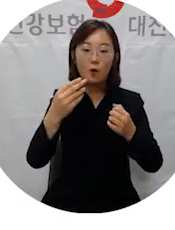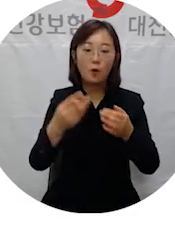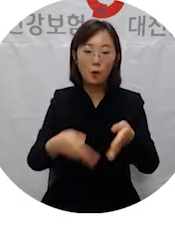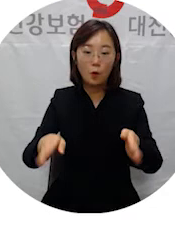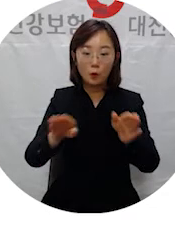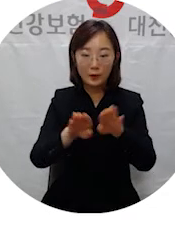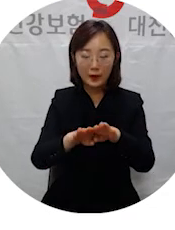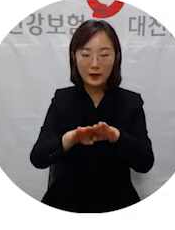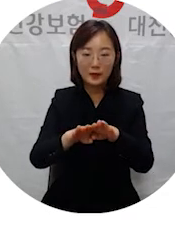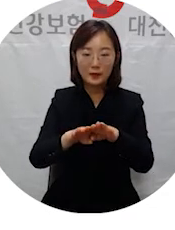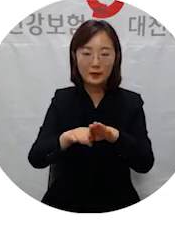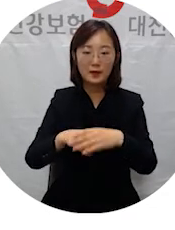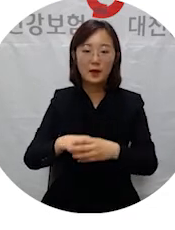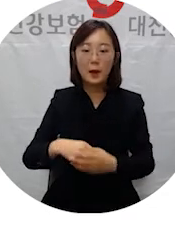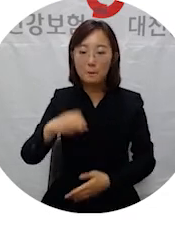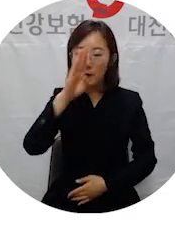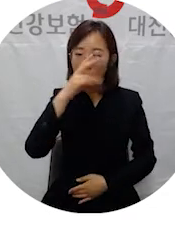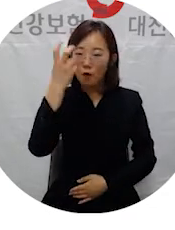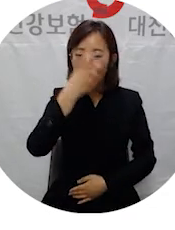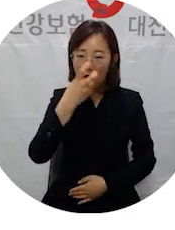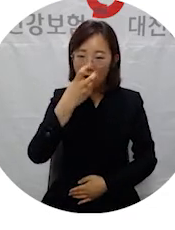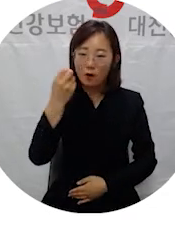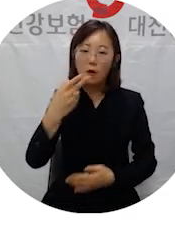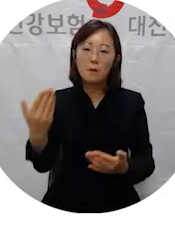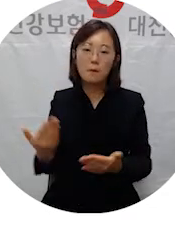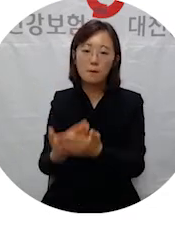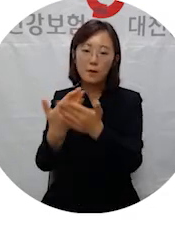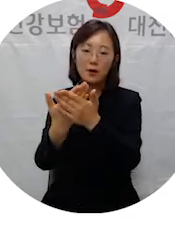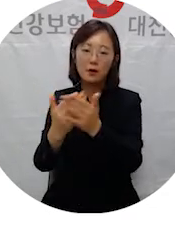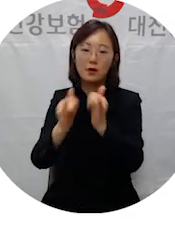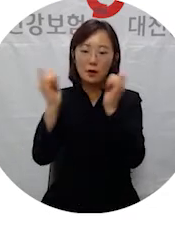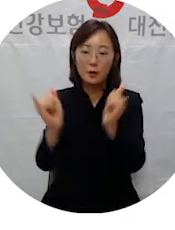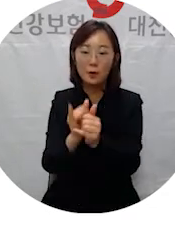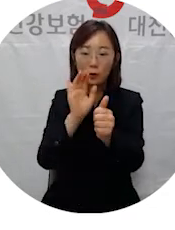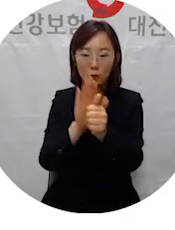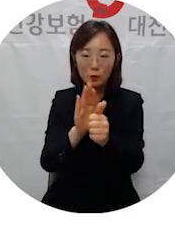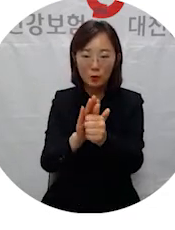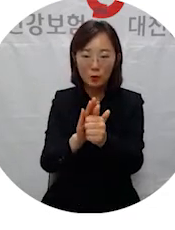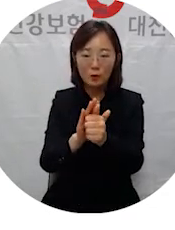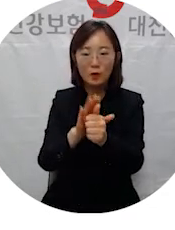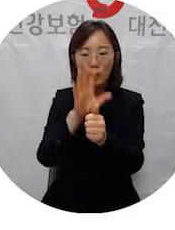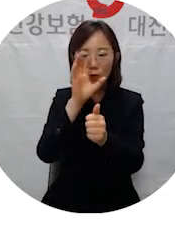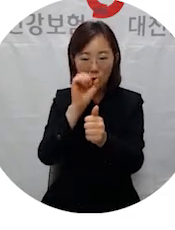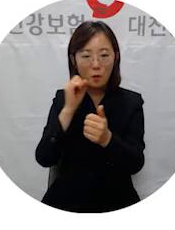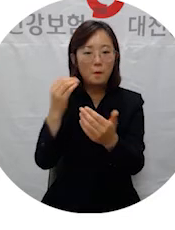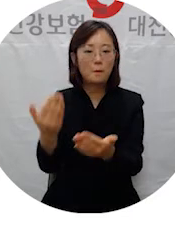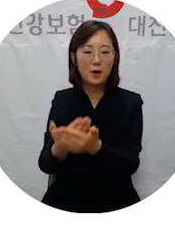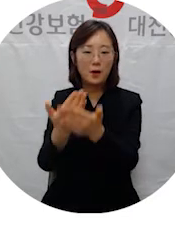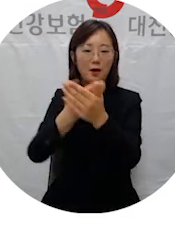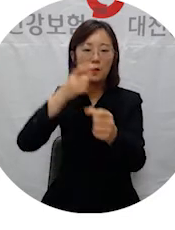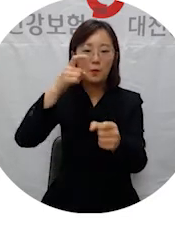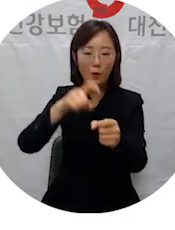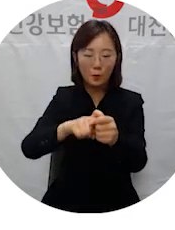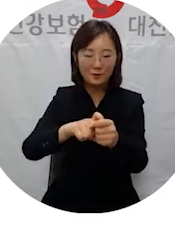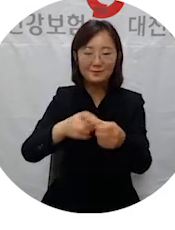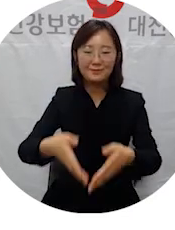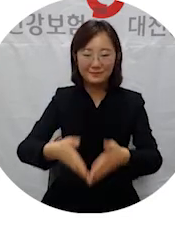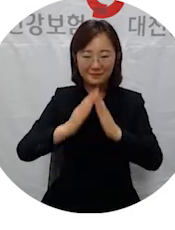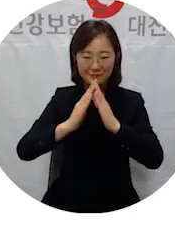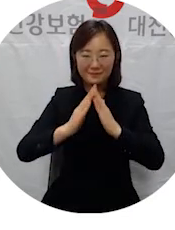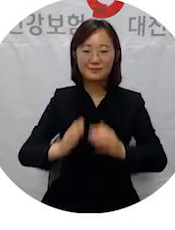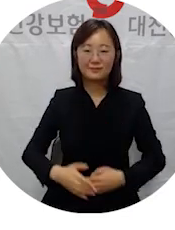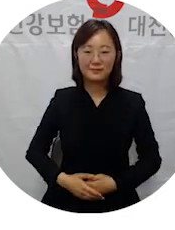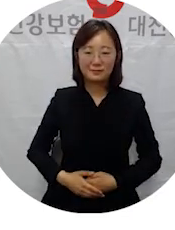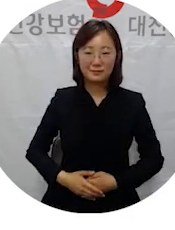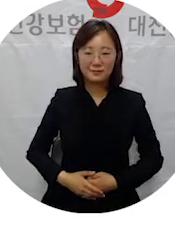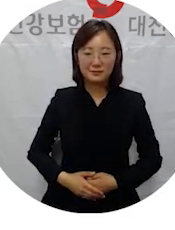국민건강보험공단은 국민보건 향상과 사회보장 증진으로 국민의 삶의 질 향상을 목적으로